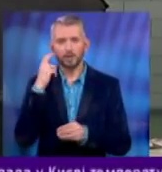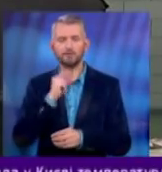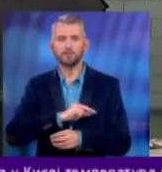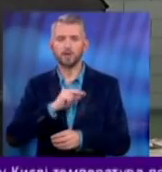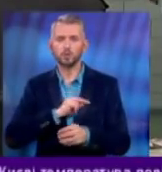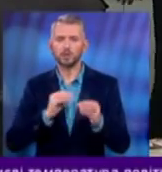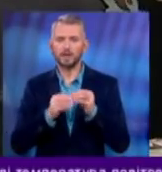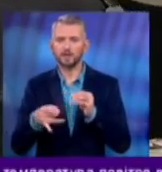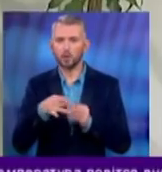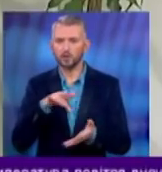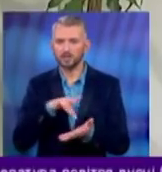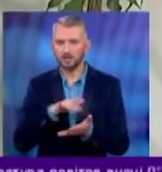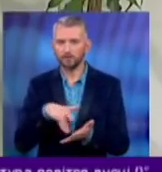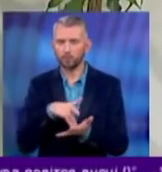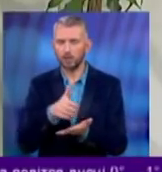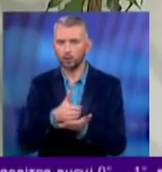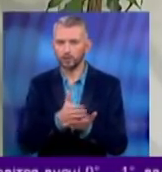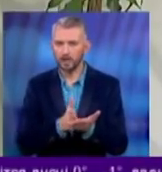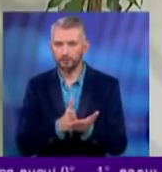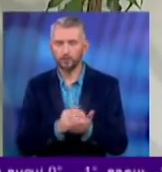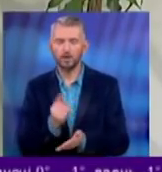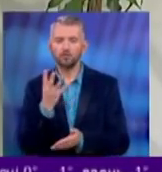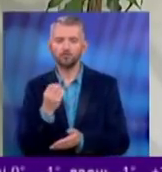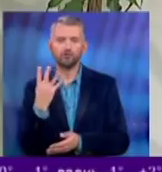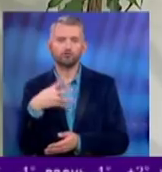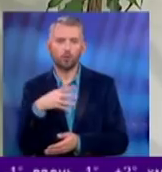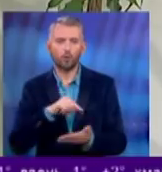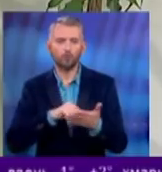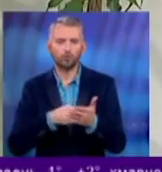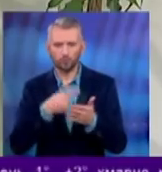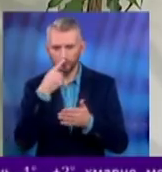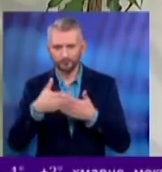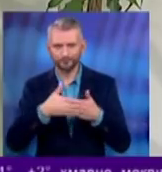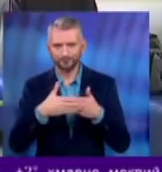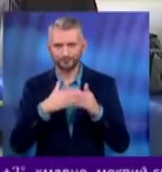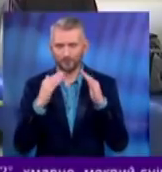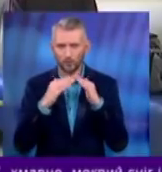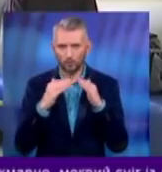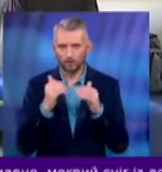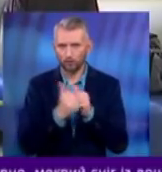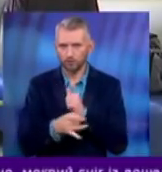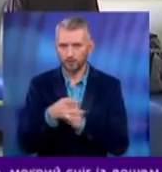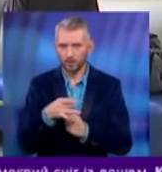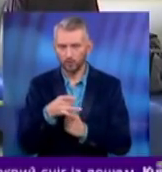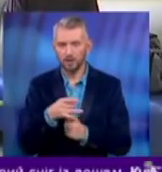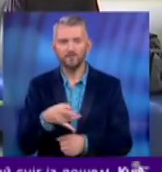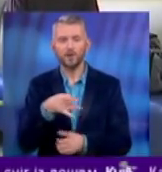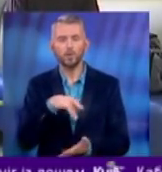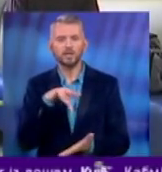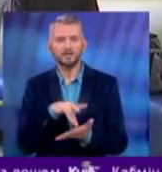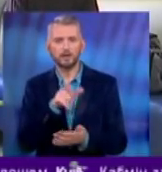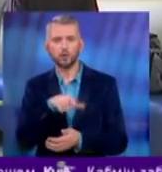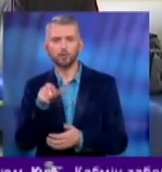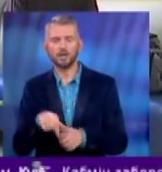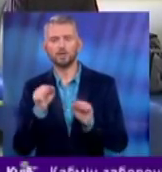функціонує 10 районних центрів комунального сервісу і ще 40 точок в кроковій доступності кожного району. В районні центри